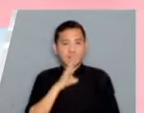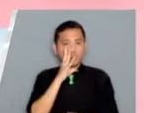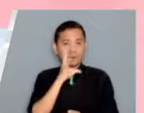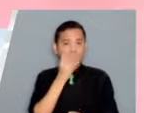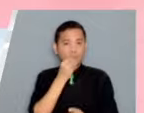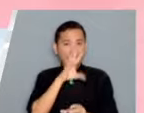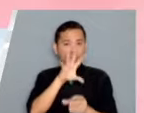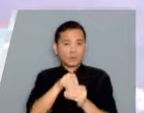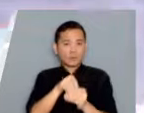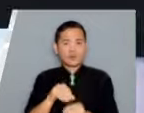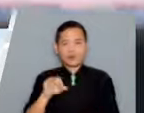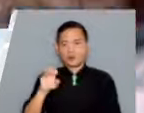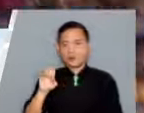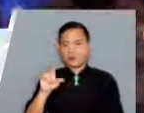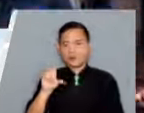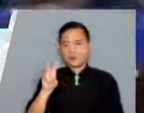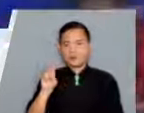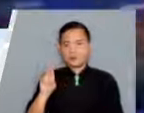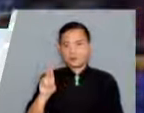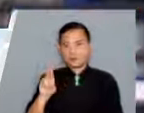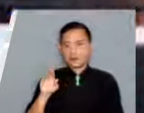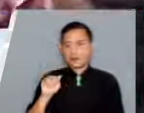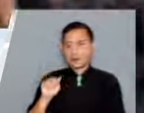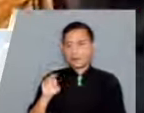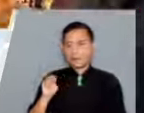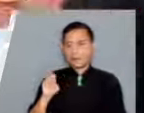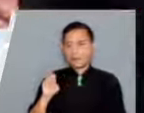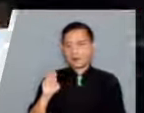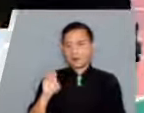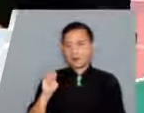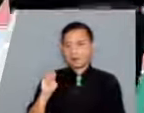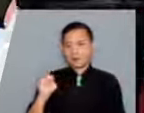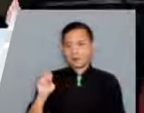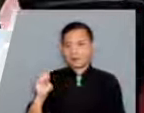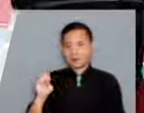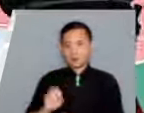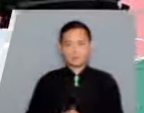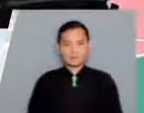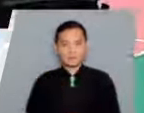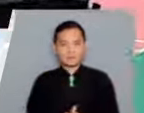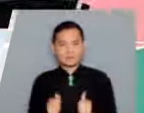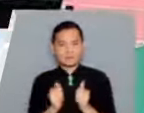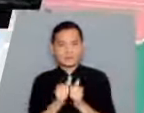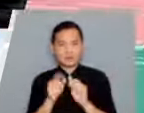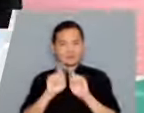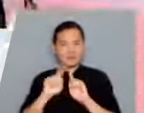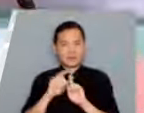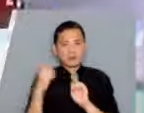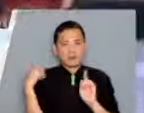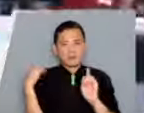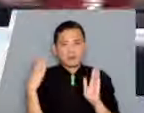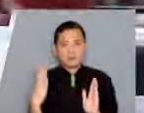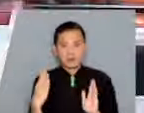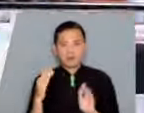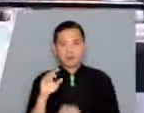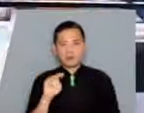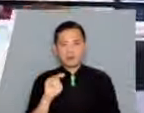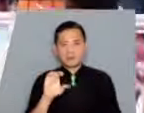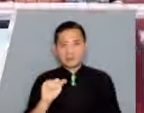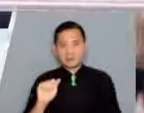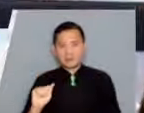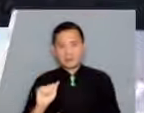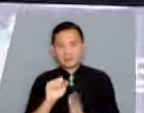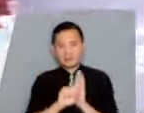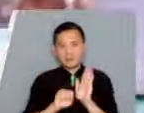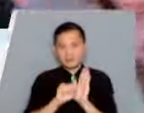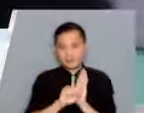TV at Synergy, Oliver Victor Amoroso. Kasama po ang ilang opisyal ng NCAA. Mapapanood ang volleyball